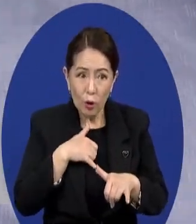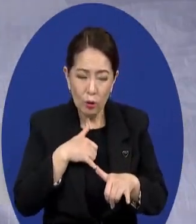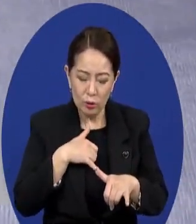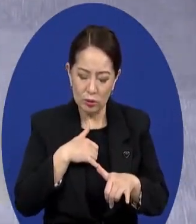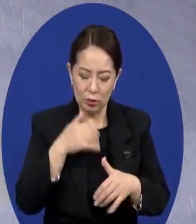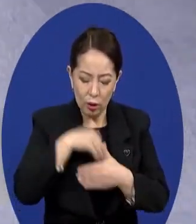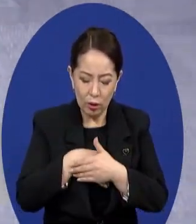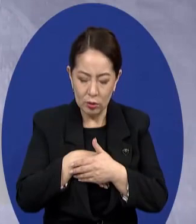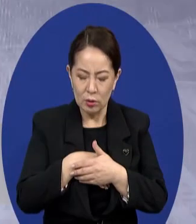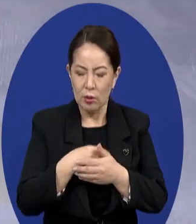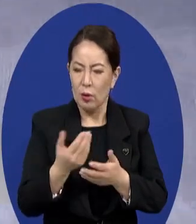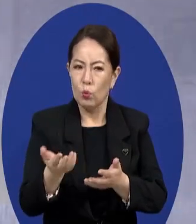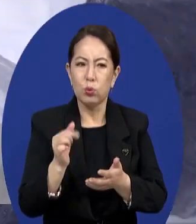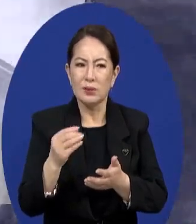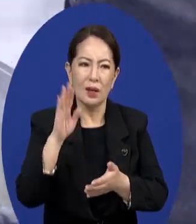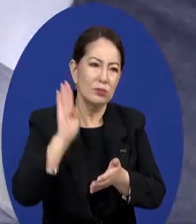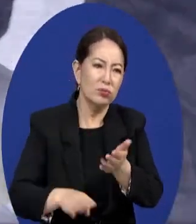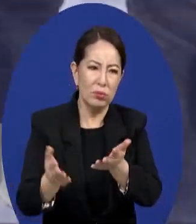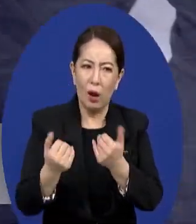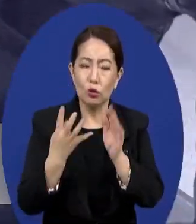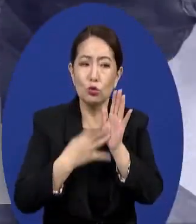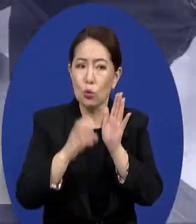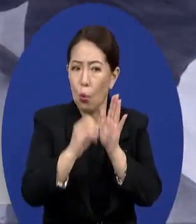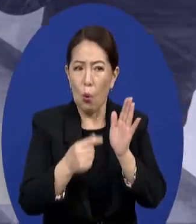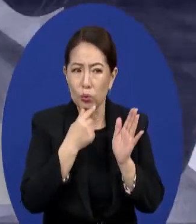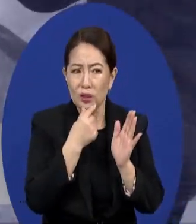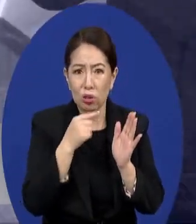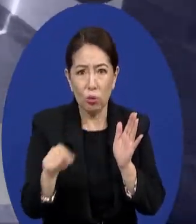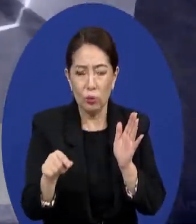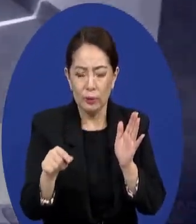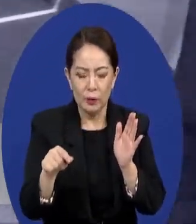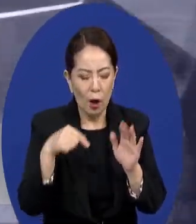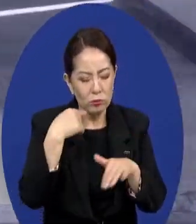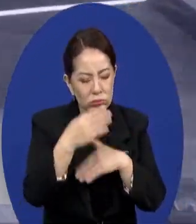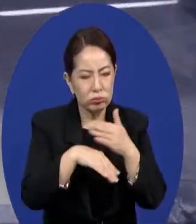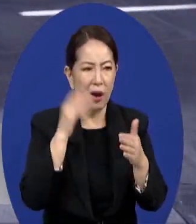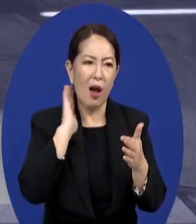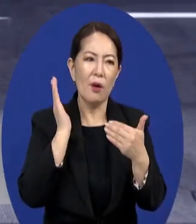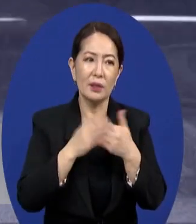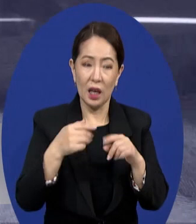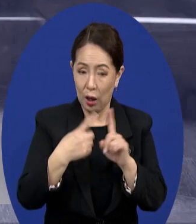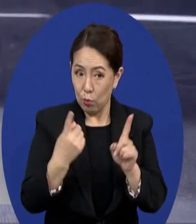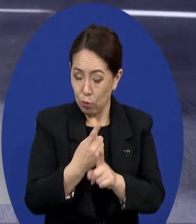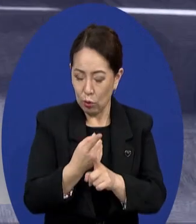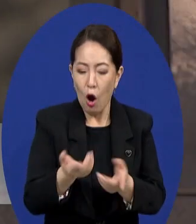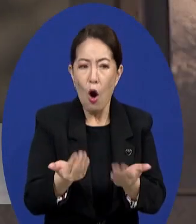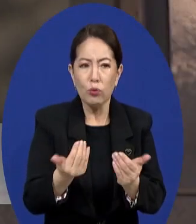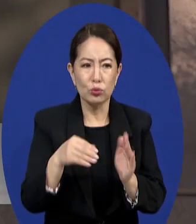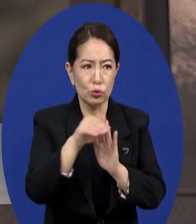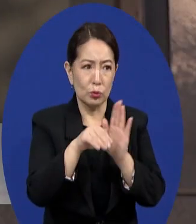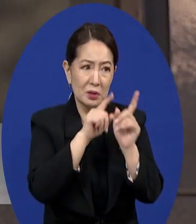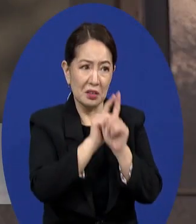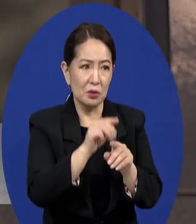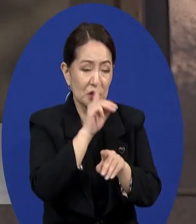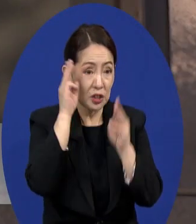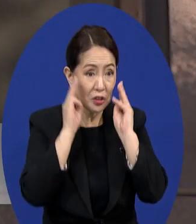чадахгүй байна. Иймээс 2015 оны эрүүгийн хуулийн дагуу авилгын гэмт хэргийг хялбаршуулсан журмаар шийдвэрлэх нь үр дүнгүй байна. Манай